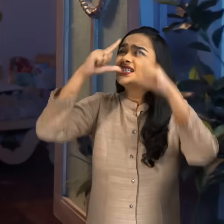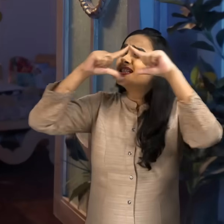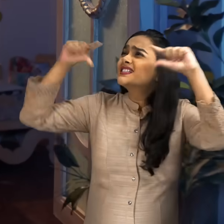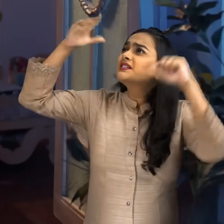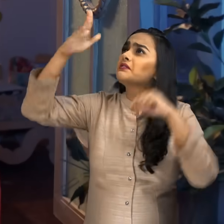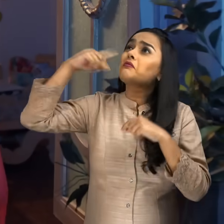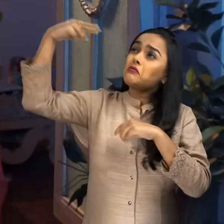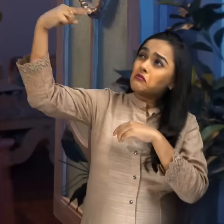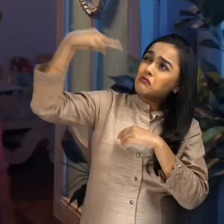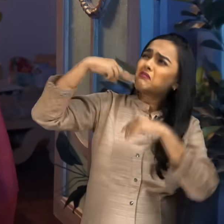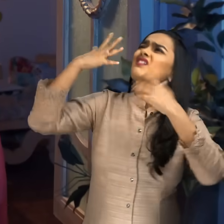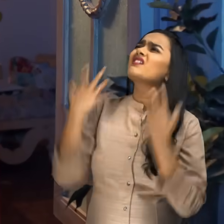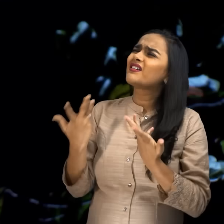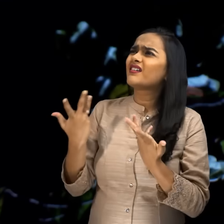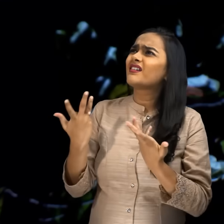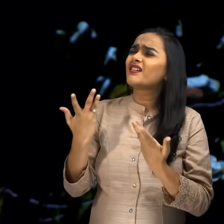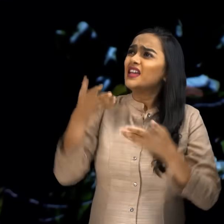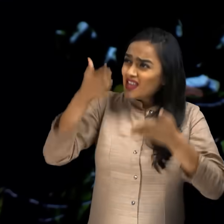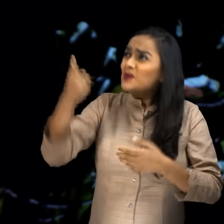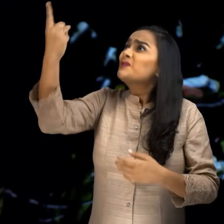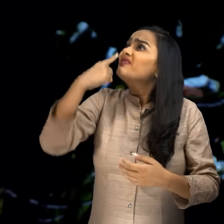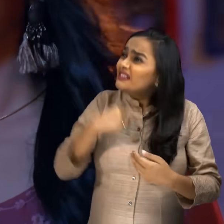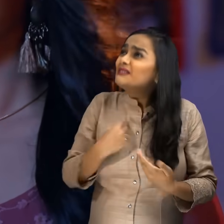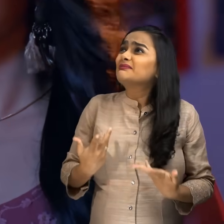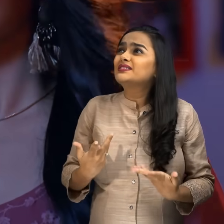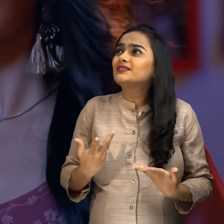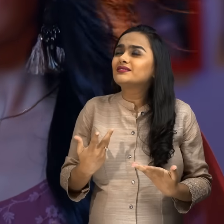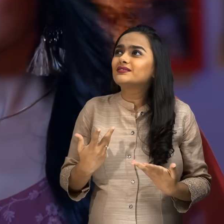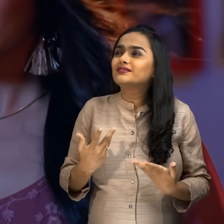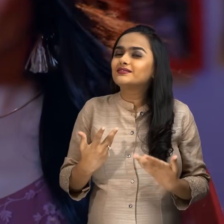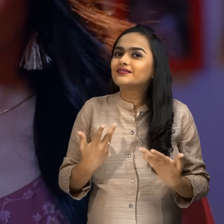चंदा मामा, ऊपर से क्या घूर रहे हो? अब आप मुझे ये बताओ कि